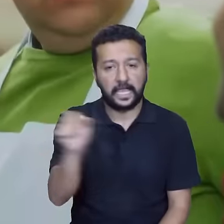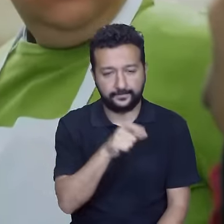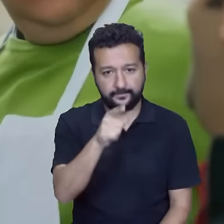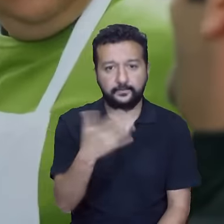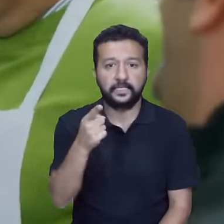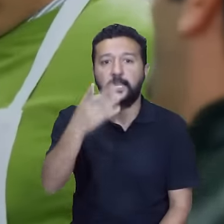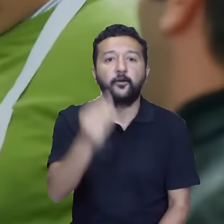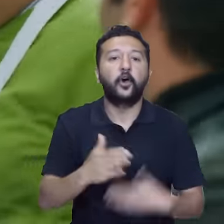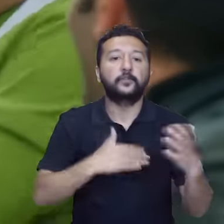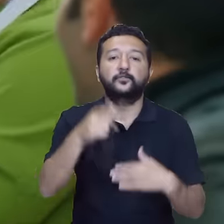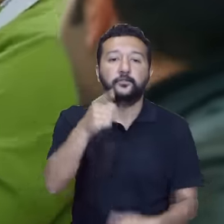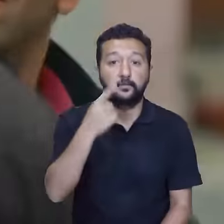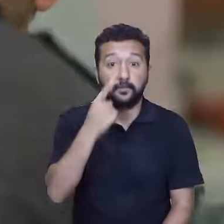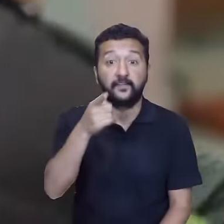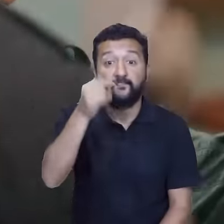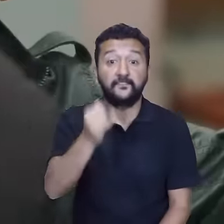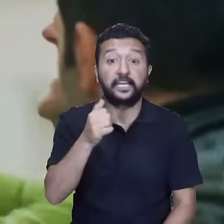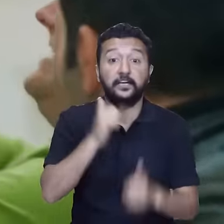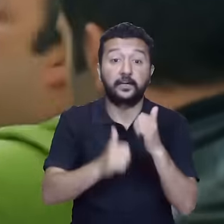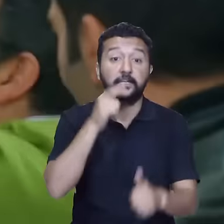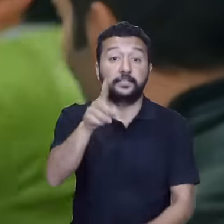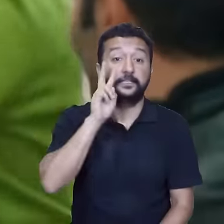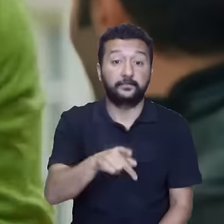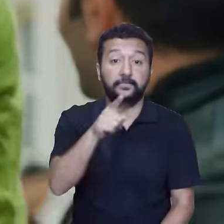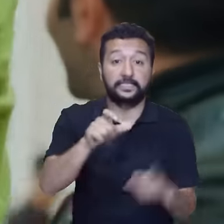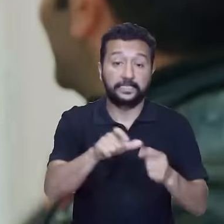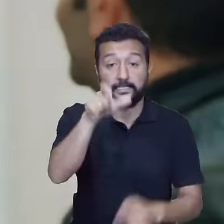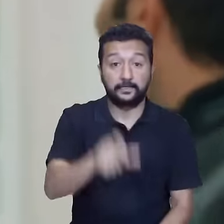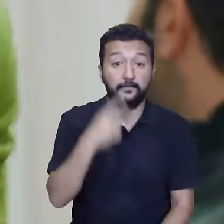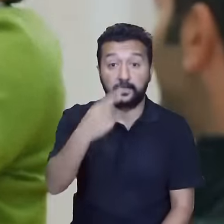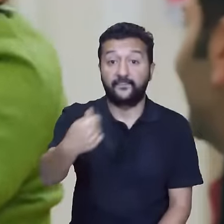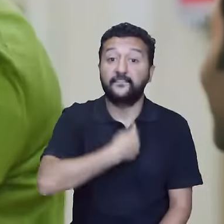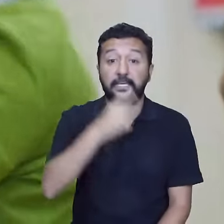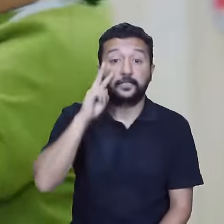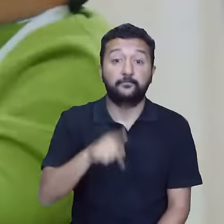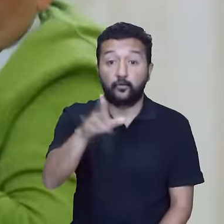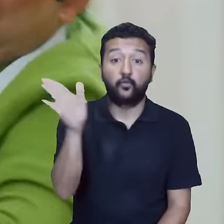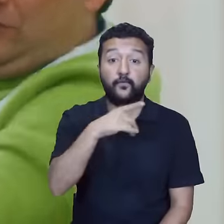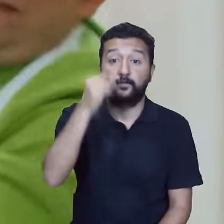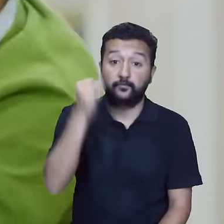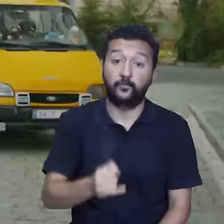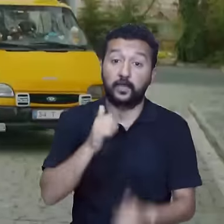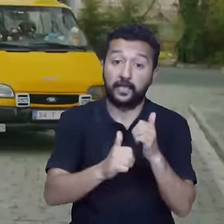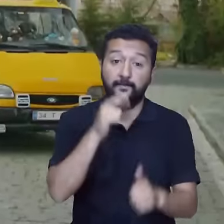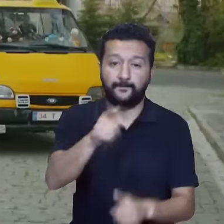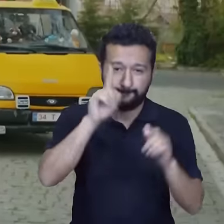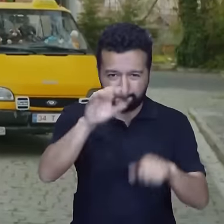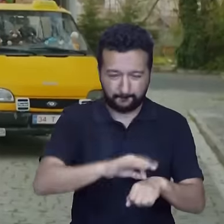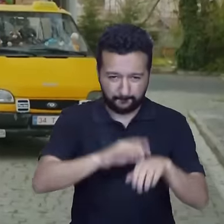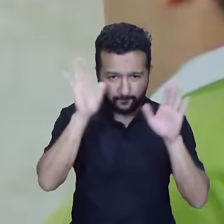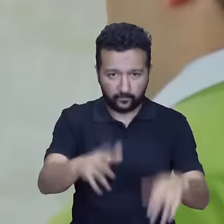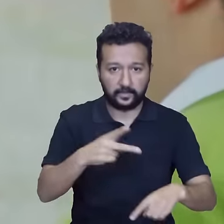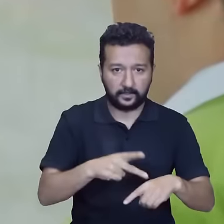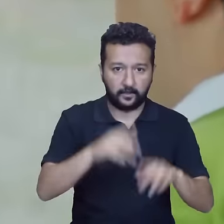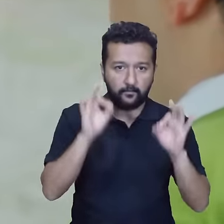Alırsın. Sana ne oluyor oğlum? Şener. Bak ağzını burnunu kırarım. Şener, Şener ya, bak benim paramı ver. Vallahi döverim. Çok pis döverim bak. Bir dakika Zeki